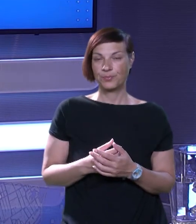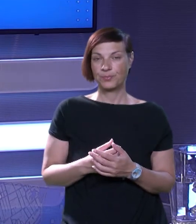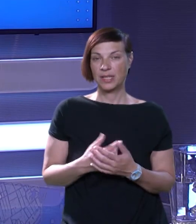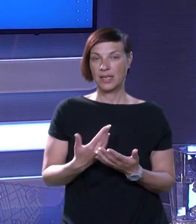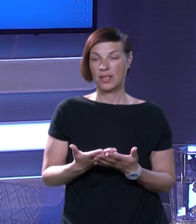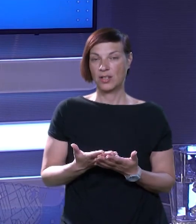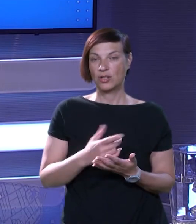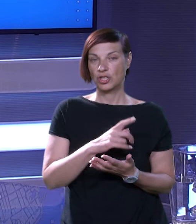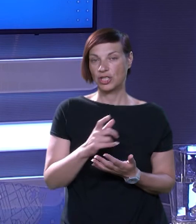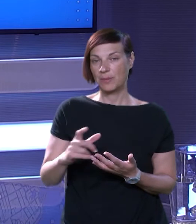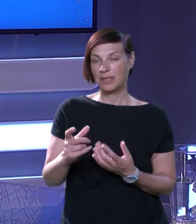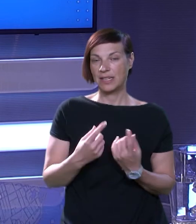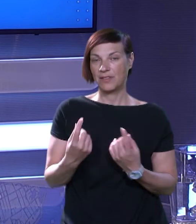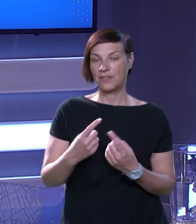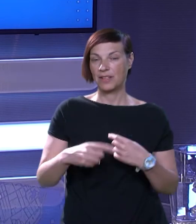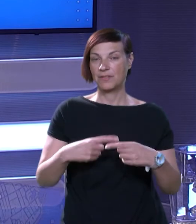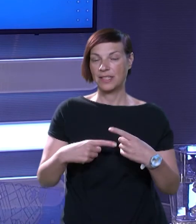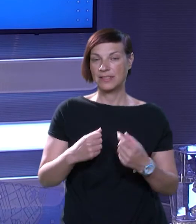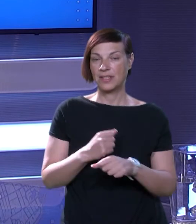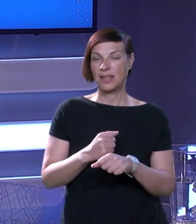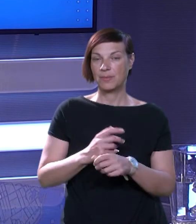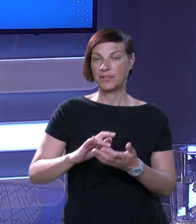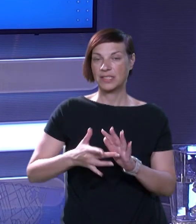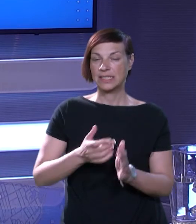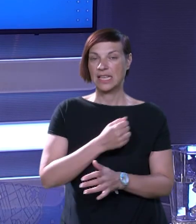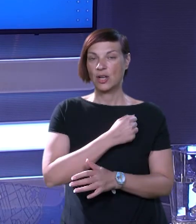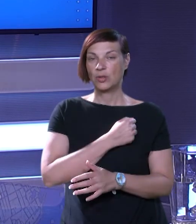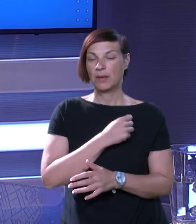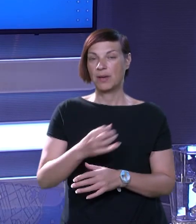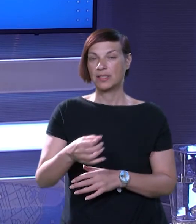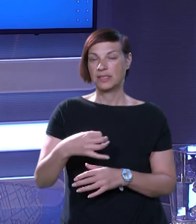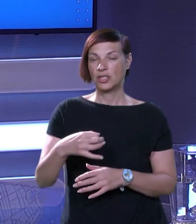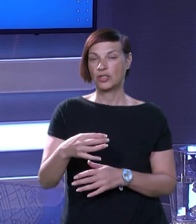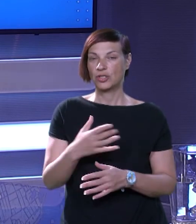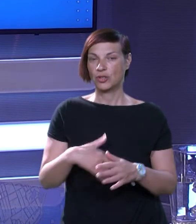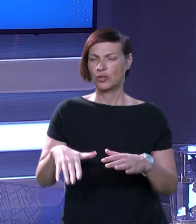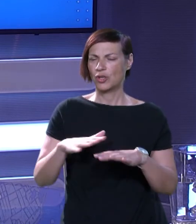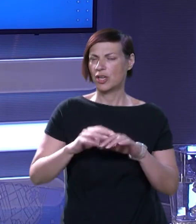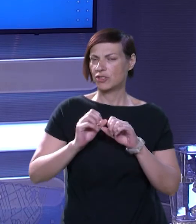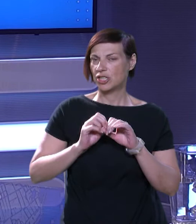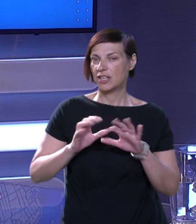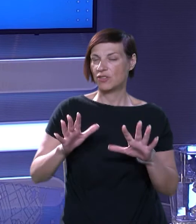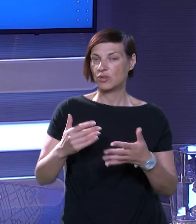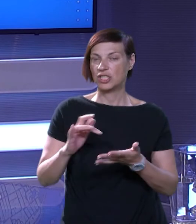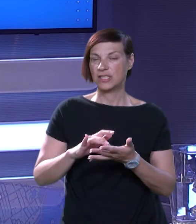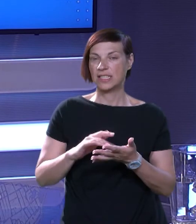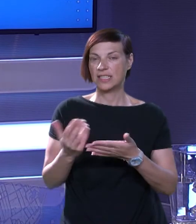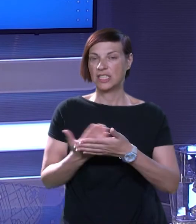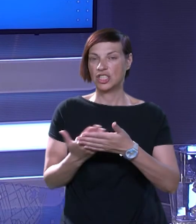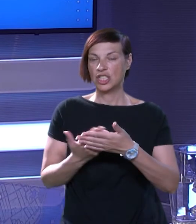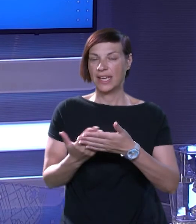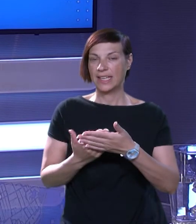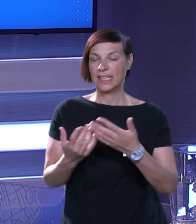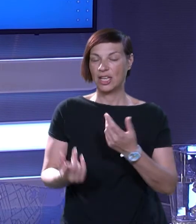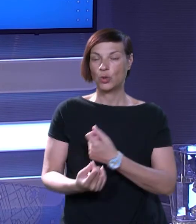ono što je Mediteran Film Festival napravio za cijelu Dalmaciju i otoke, to je ono najveća revolucija što se tiče kina